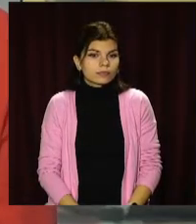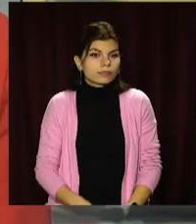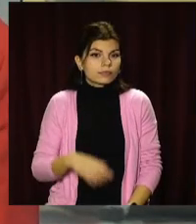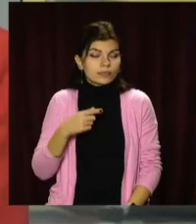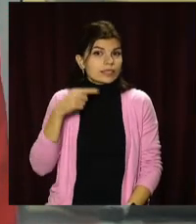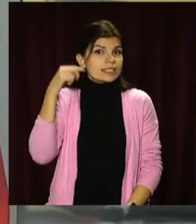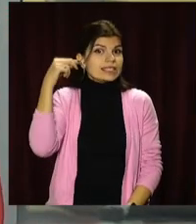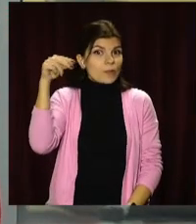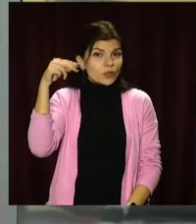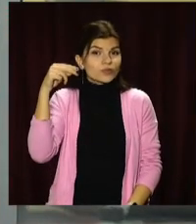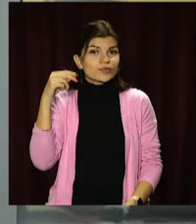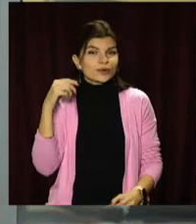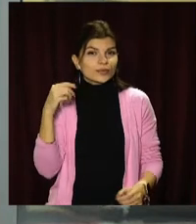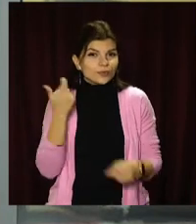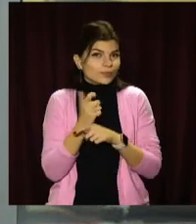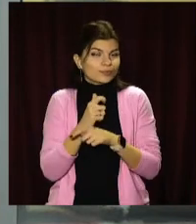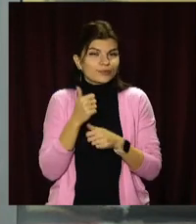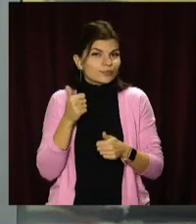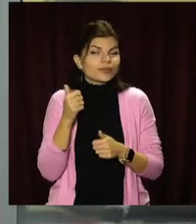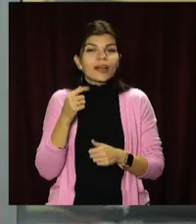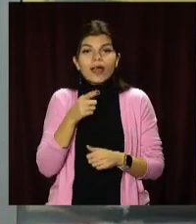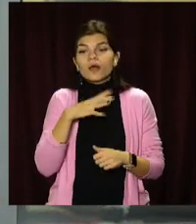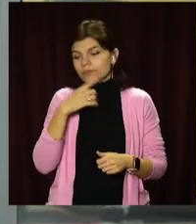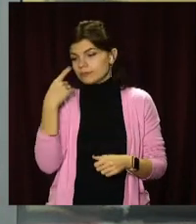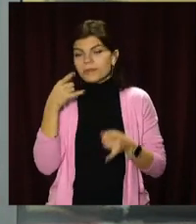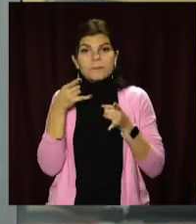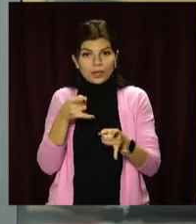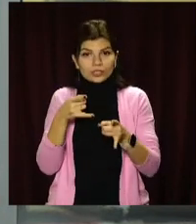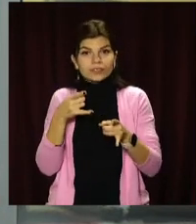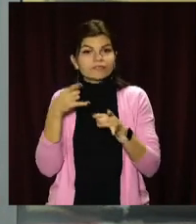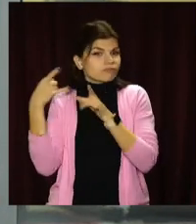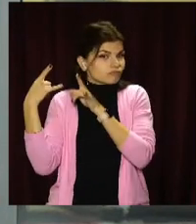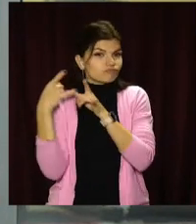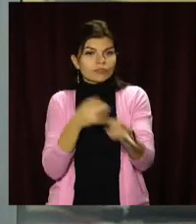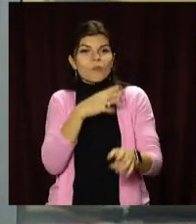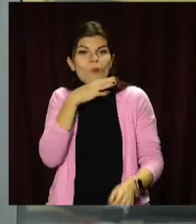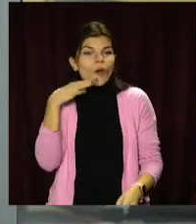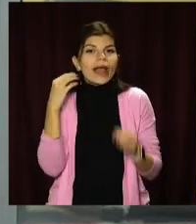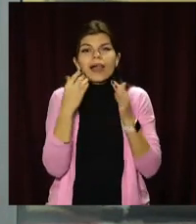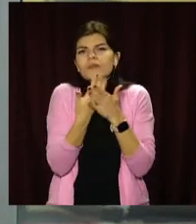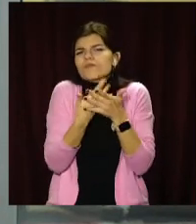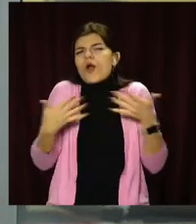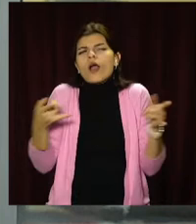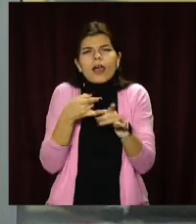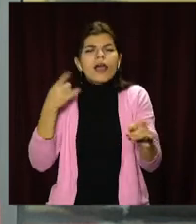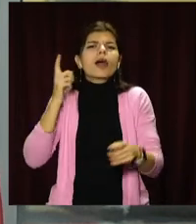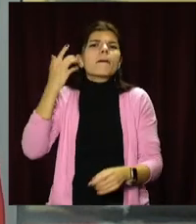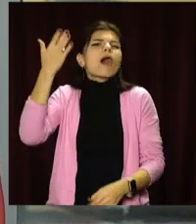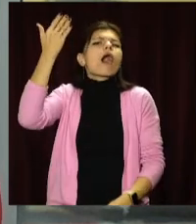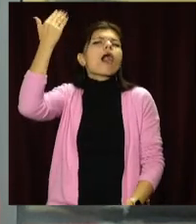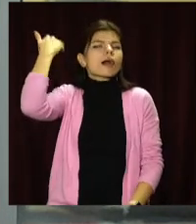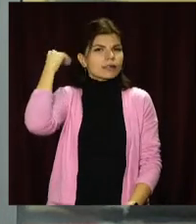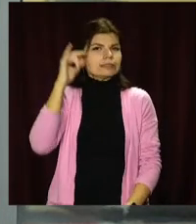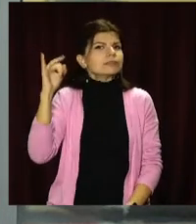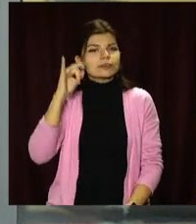Запорожці рулять. У Дніпрі пройшов незвичайний автопробіг. Вулицями міста проїхали кілька десятків машин з минулого. Так,